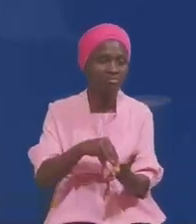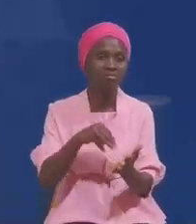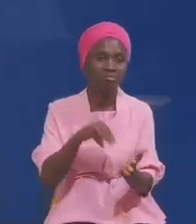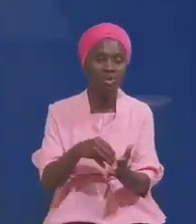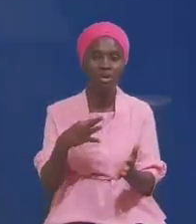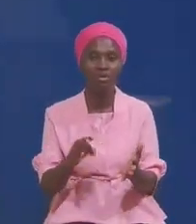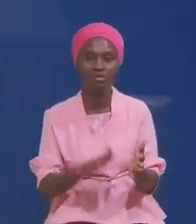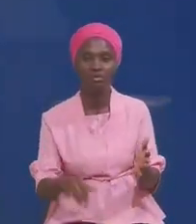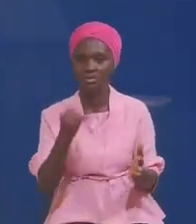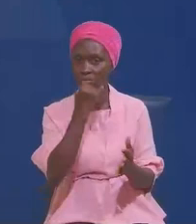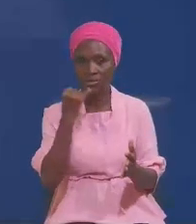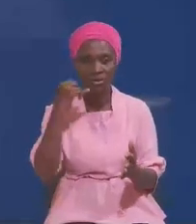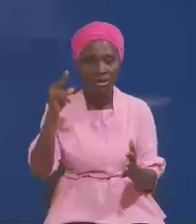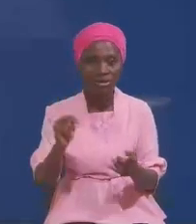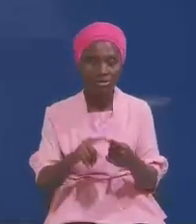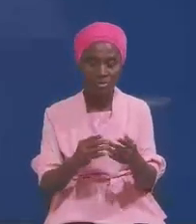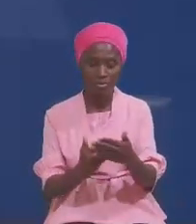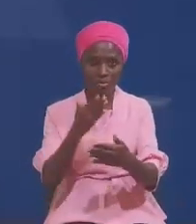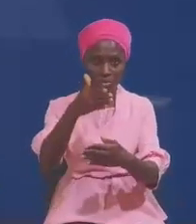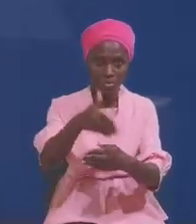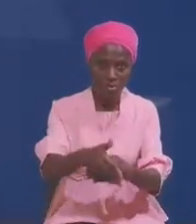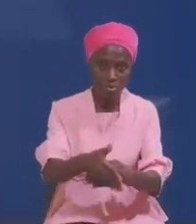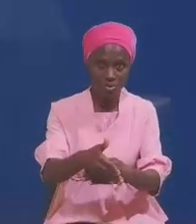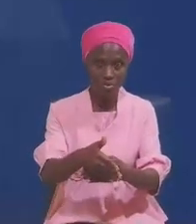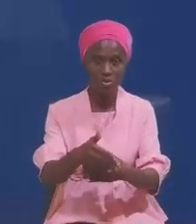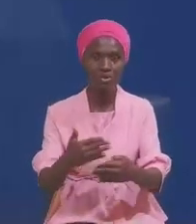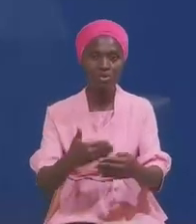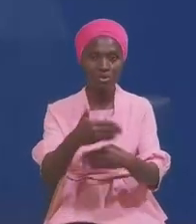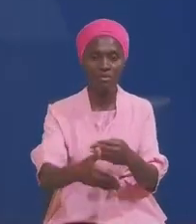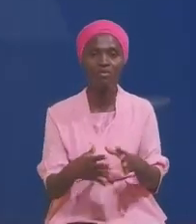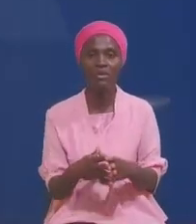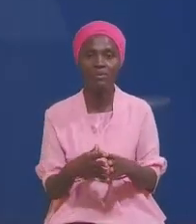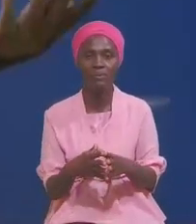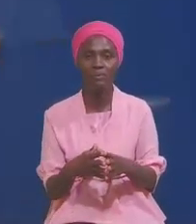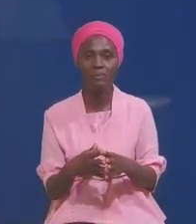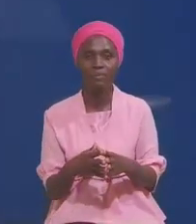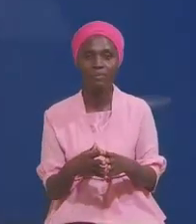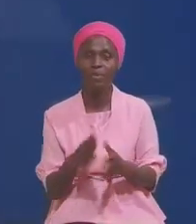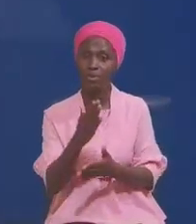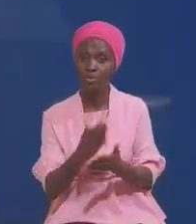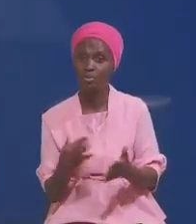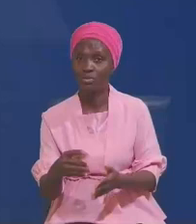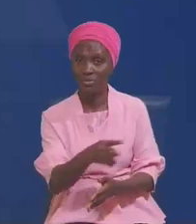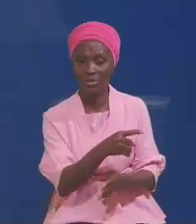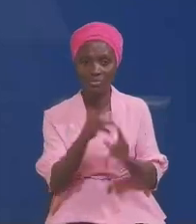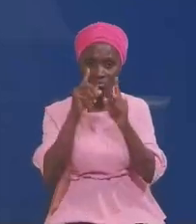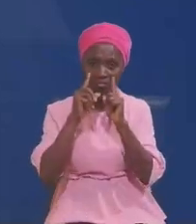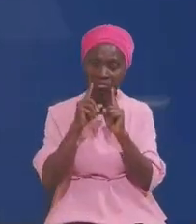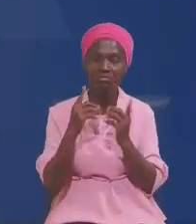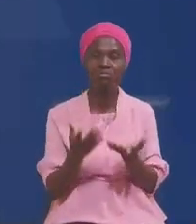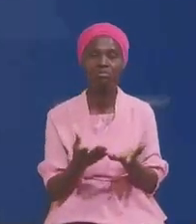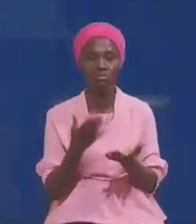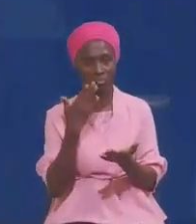traverser et passer par la mer. Il a prié, c'est bon, Certains d'entre eux ont pleuré, c'est